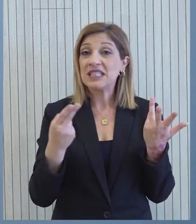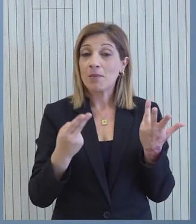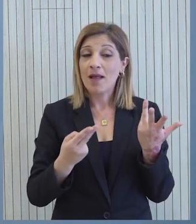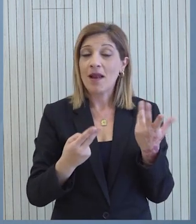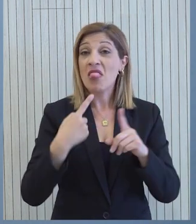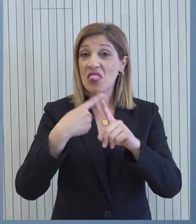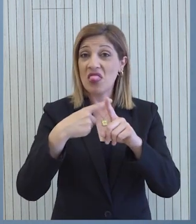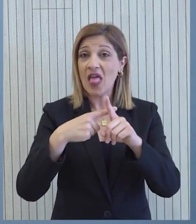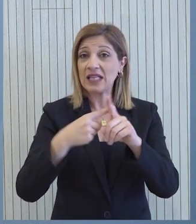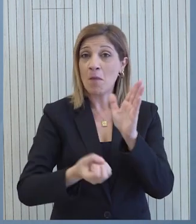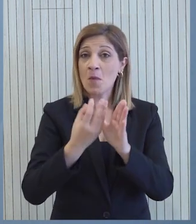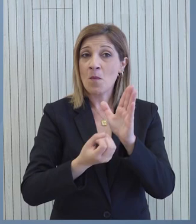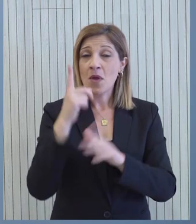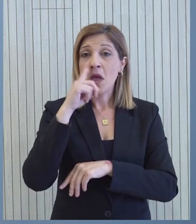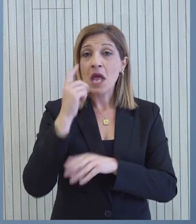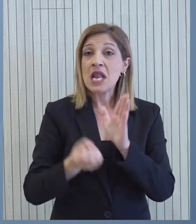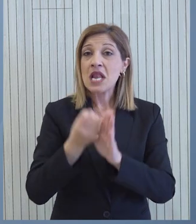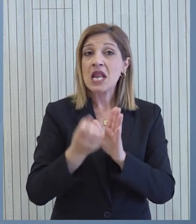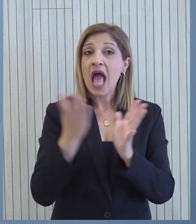Υπότιτλοι AUTHORWAVE